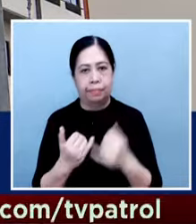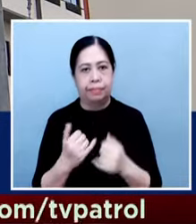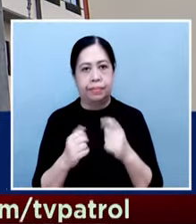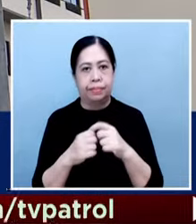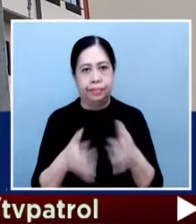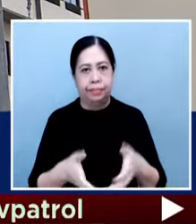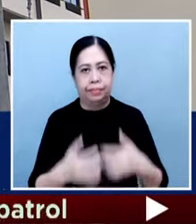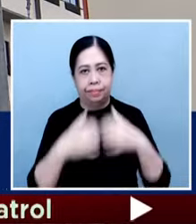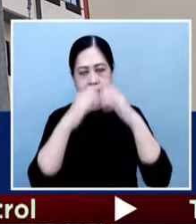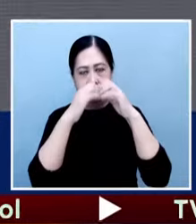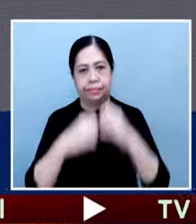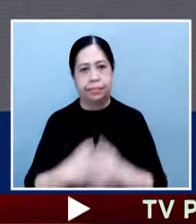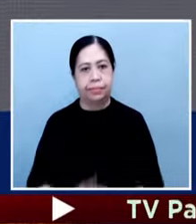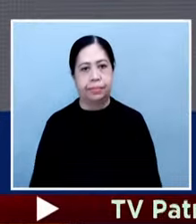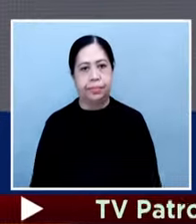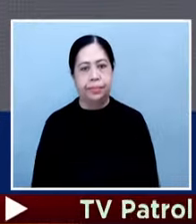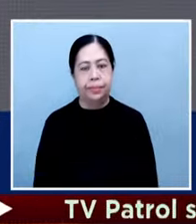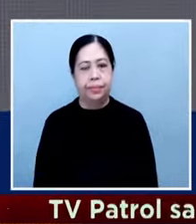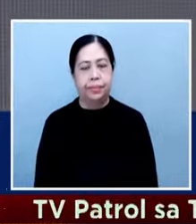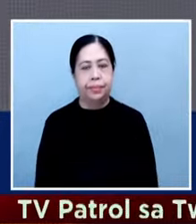itatayo.